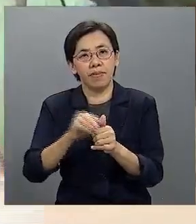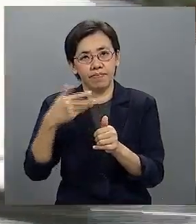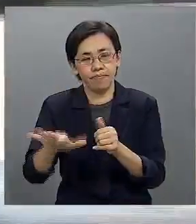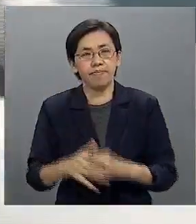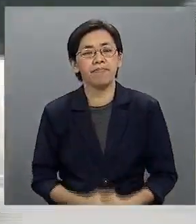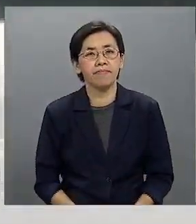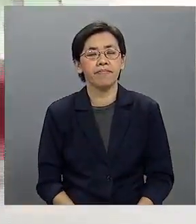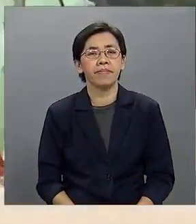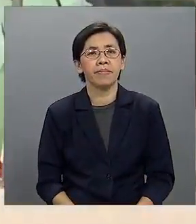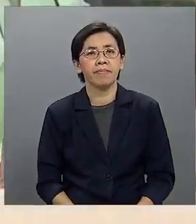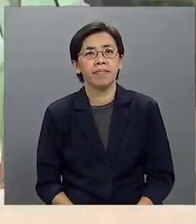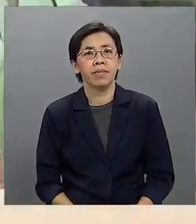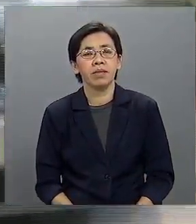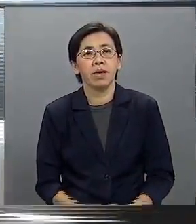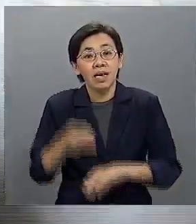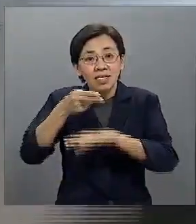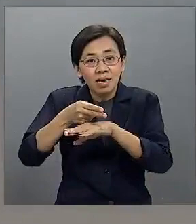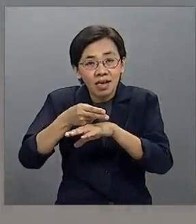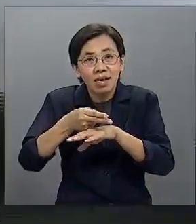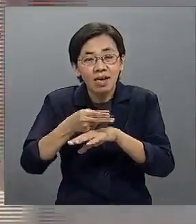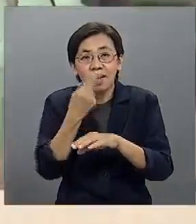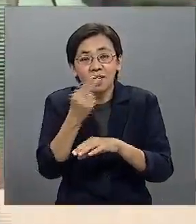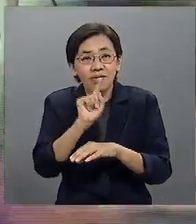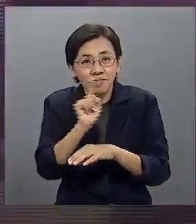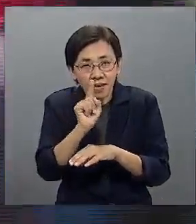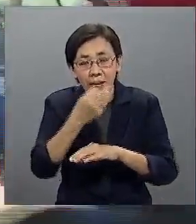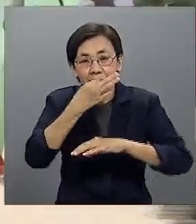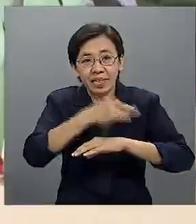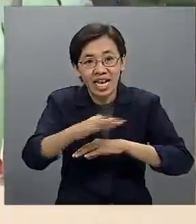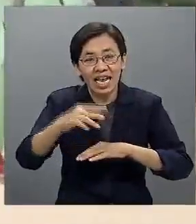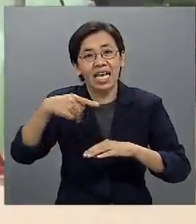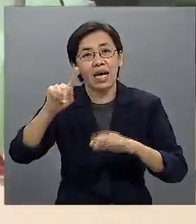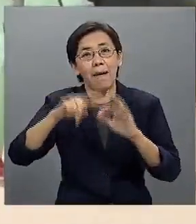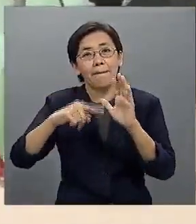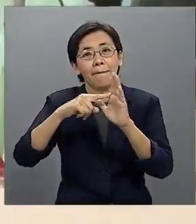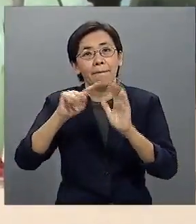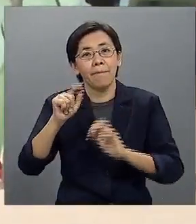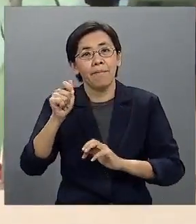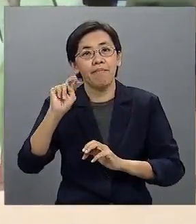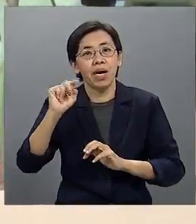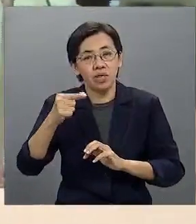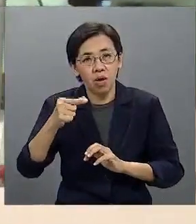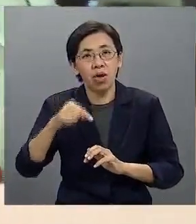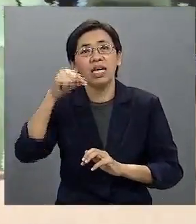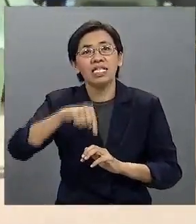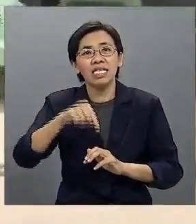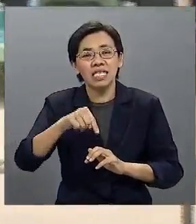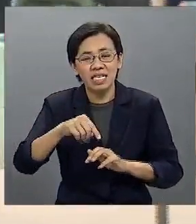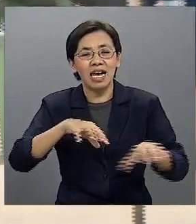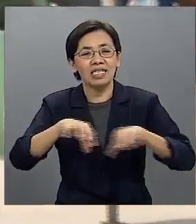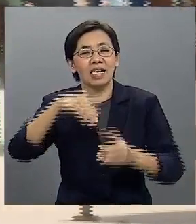และนี่ก็เป็นบรรยากาศที่บริเวณหาดป่าตองค่ะซึ่งเป็นจุดให้บริการในการตรวจหาเชื้อโควิด-19 เชิงรุกค่ะ